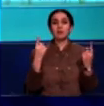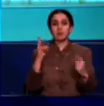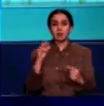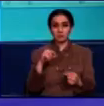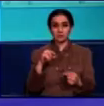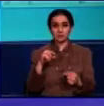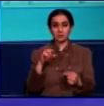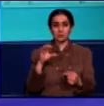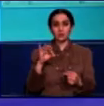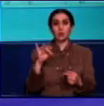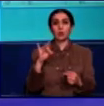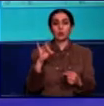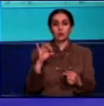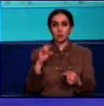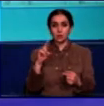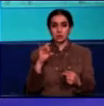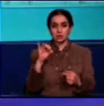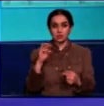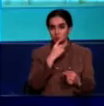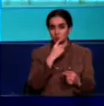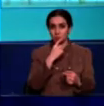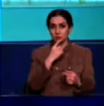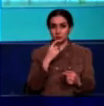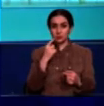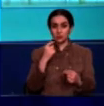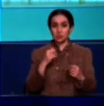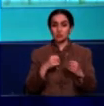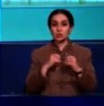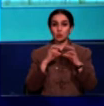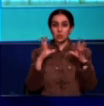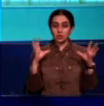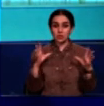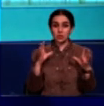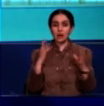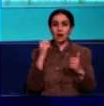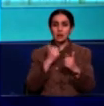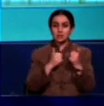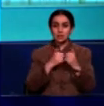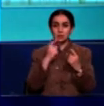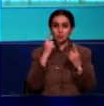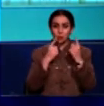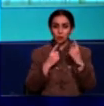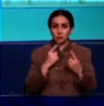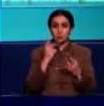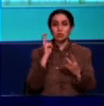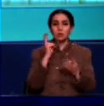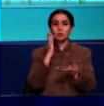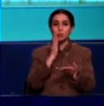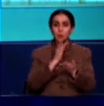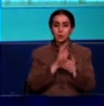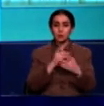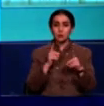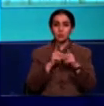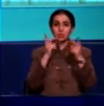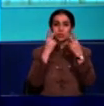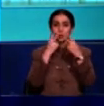он говорил: «О, разин, ёбхач гюзымдун, сочилур харлах заёш, ой, лаким пайдо булур,